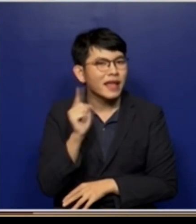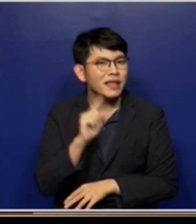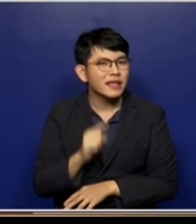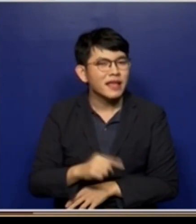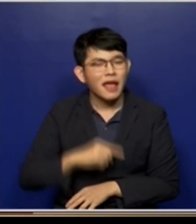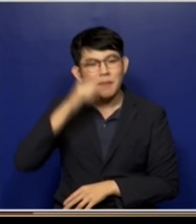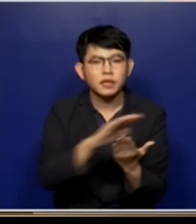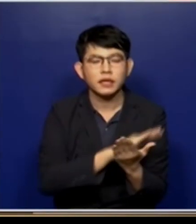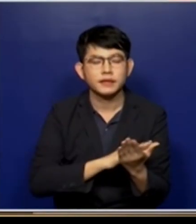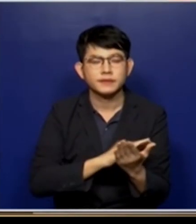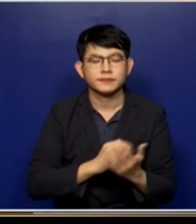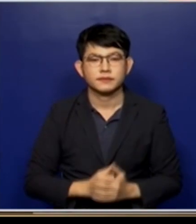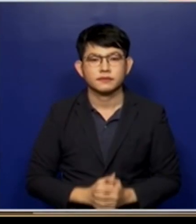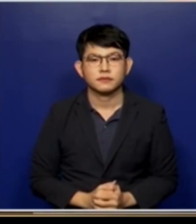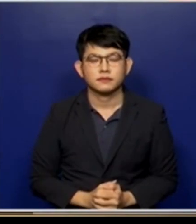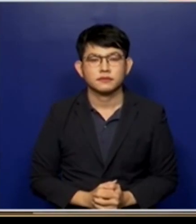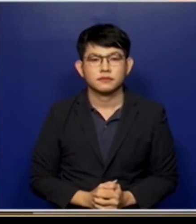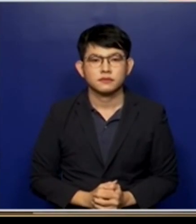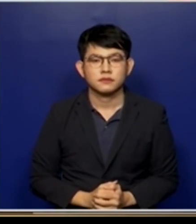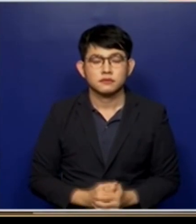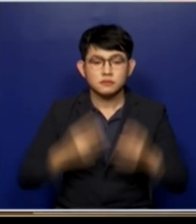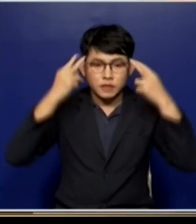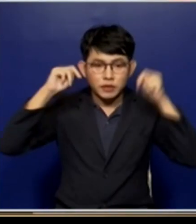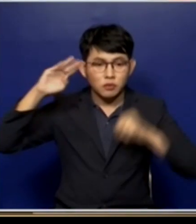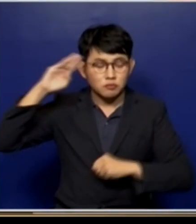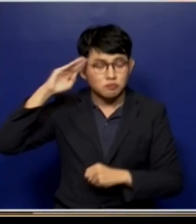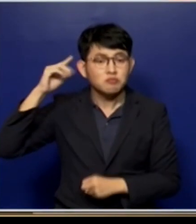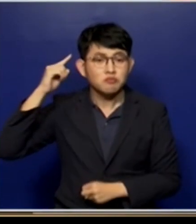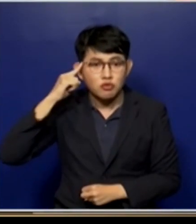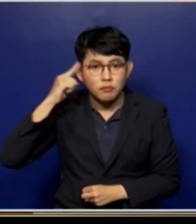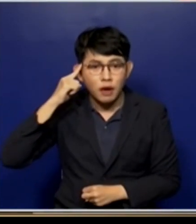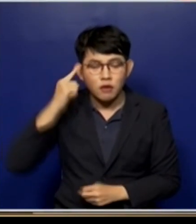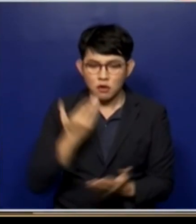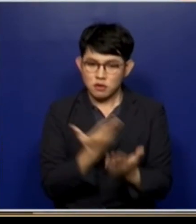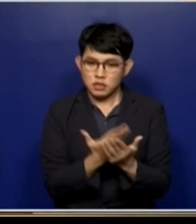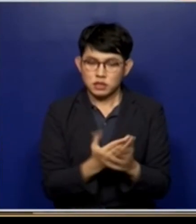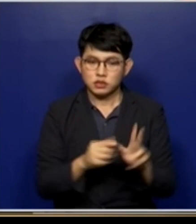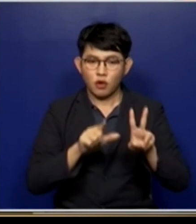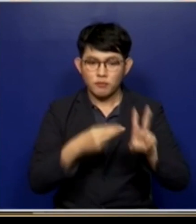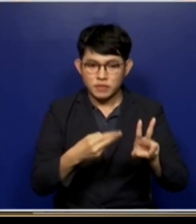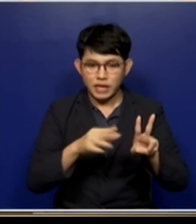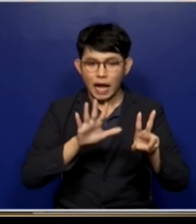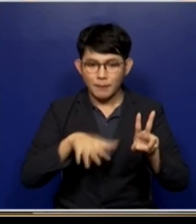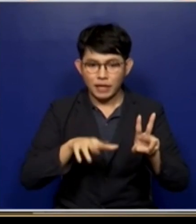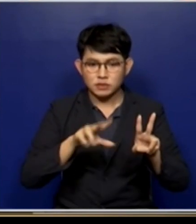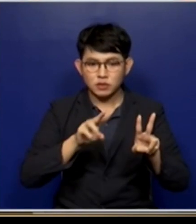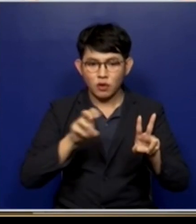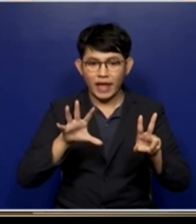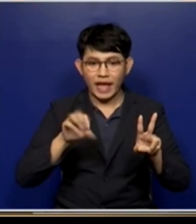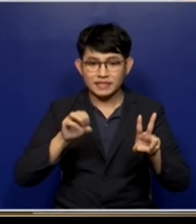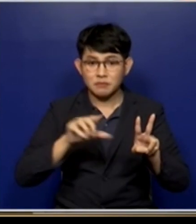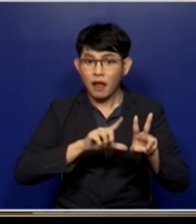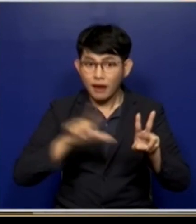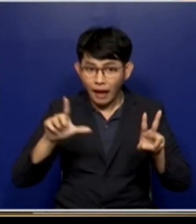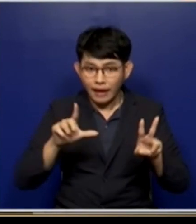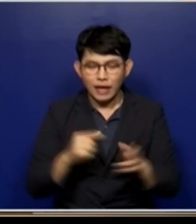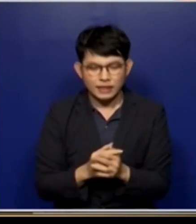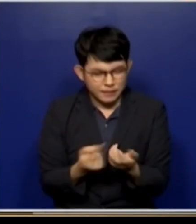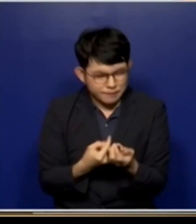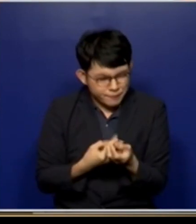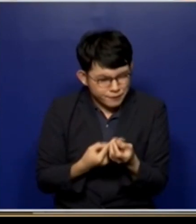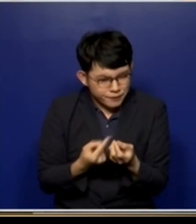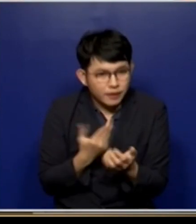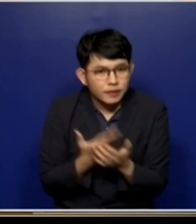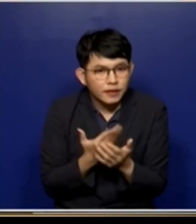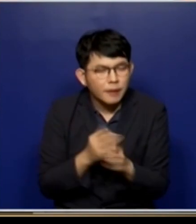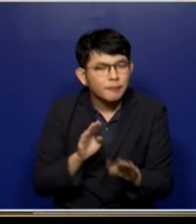ดินหรือไม่พอเดี๋ยวไปดูทราบหรือเปล่าเค้าว่าเงินจำนวน 20000 5,000 50ล้านบาทที่ฉันคำนวณจากขั้นต่ำแล้วนะคะ